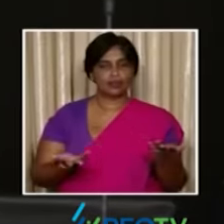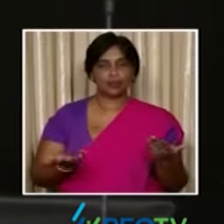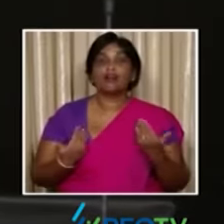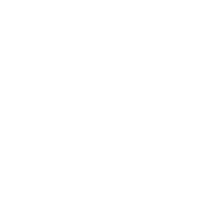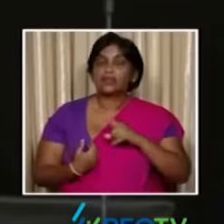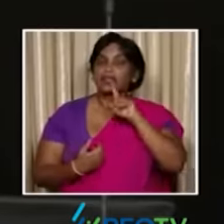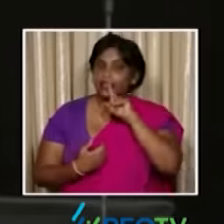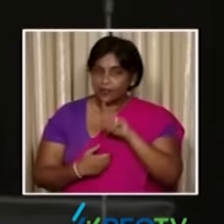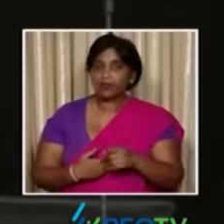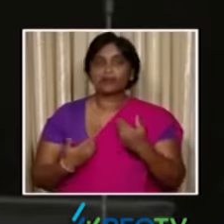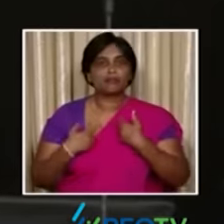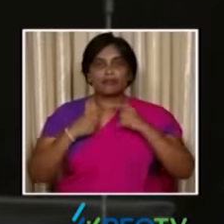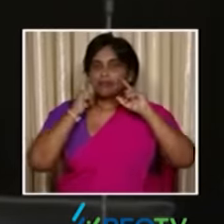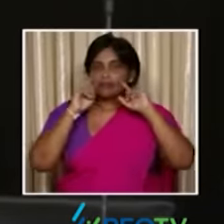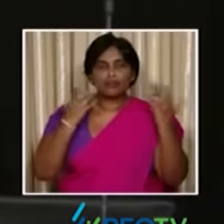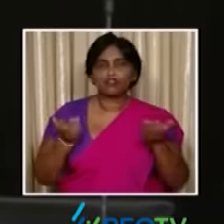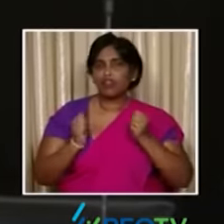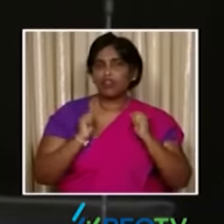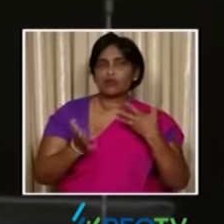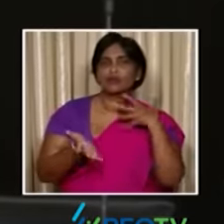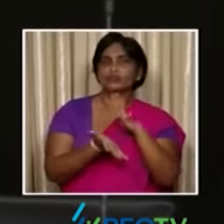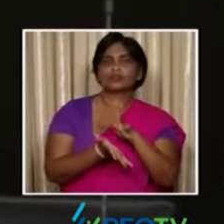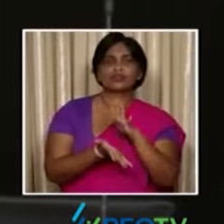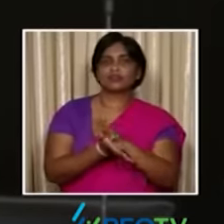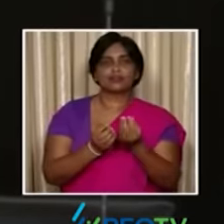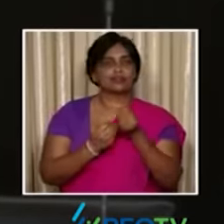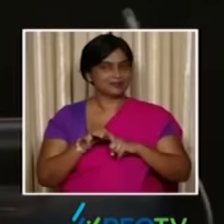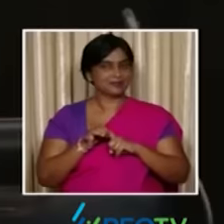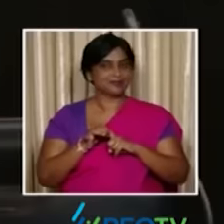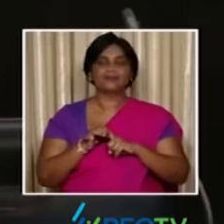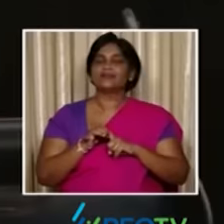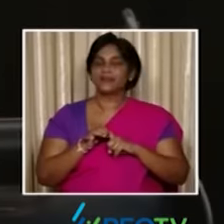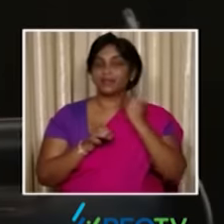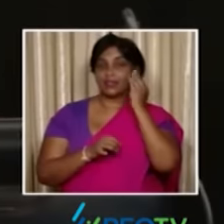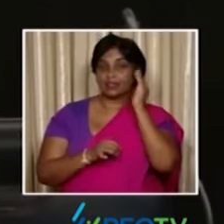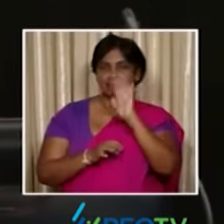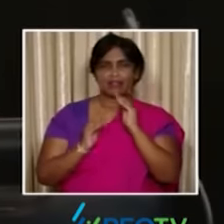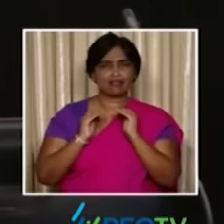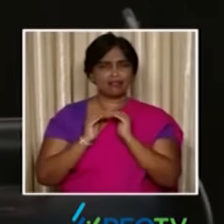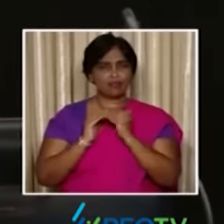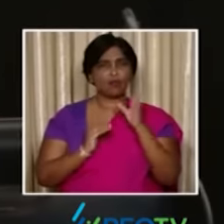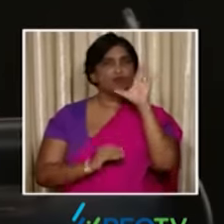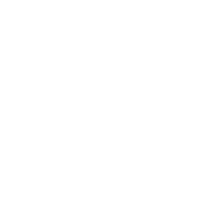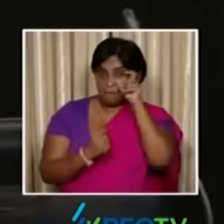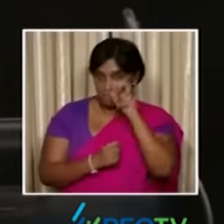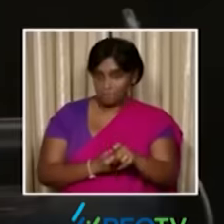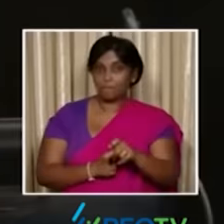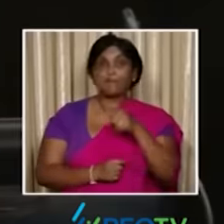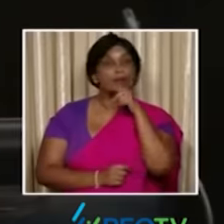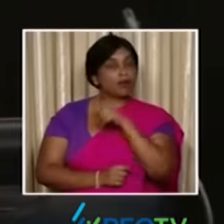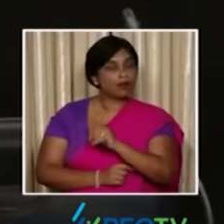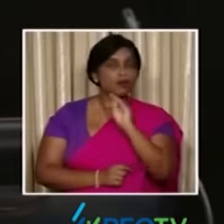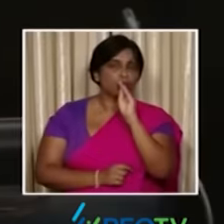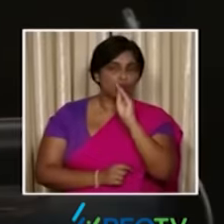මම කිව්වේ මම දන්නේ මොන විදියකට සතුරු කරන ක්‍රමය කියලා. කාන්තාවකට නොගැලපෙන කුණු හරපයක් කියවුණා. ඔහුට